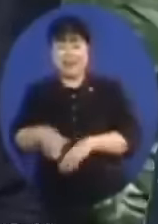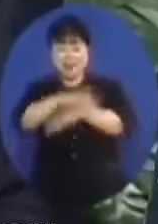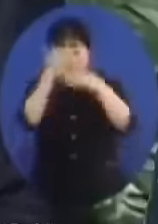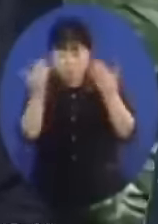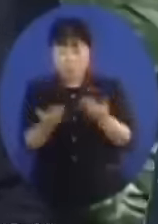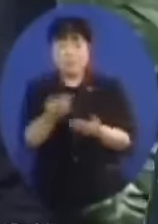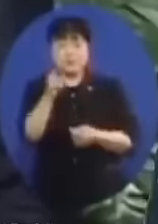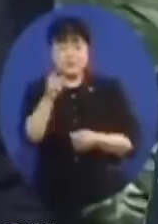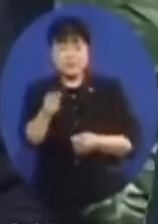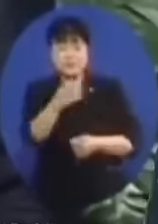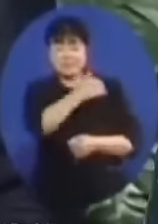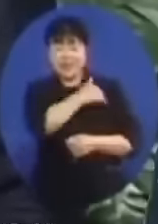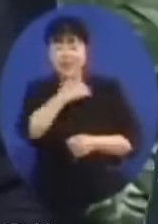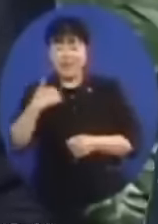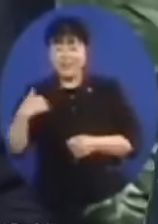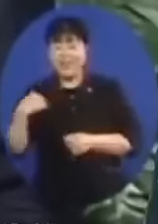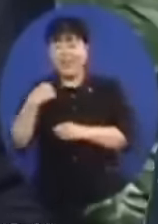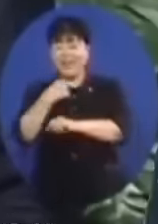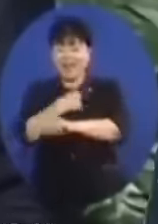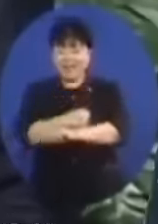모든 것이 능력하여